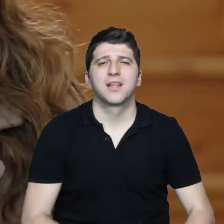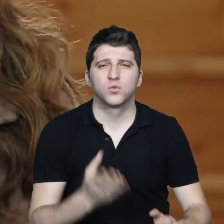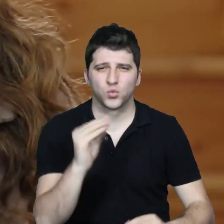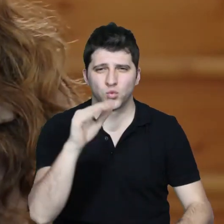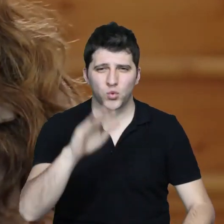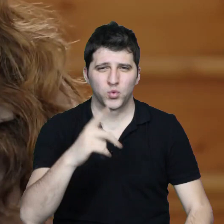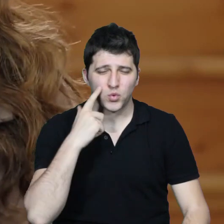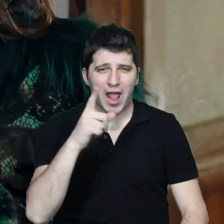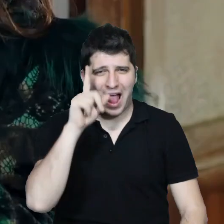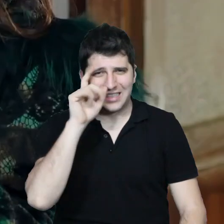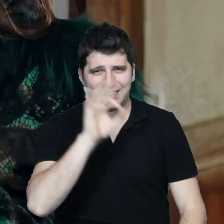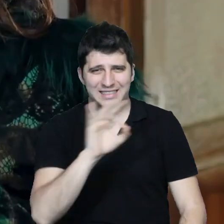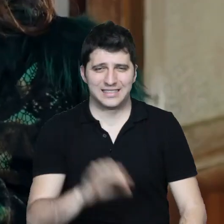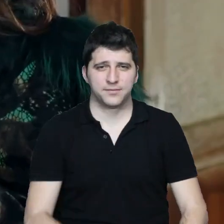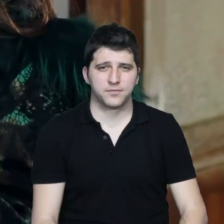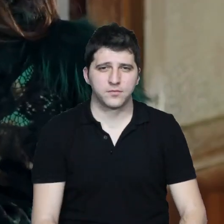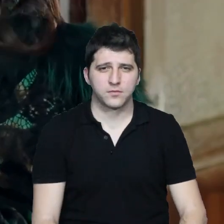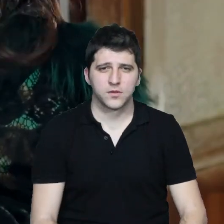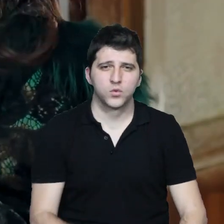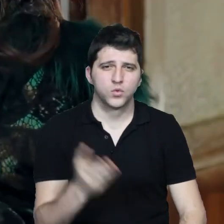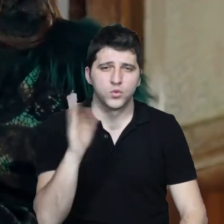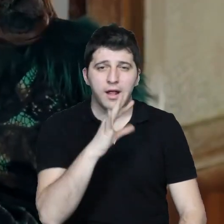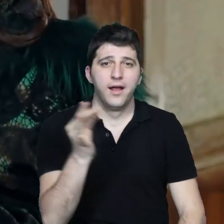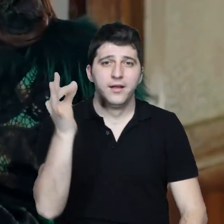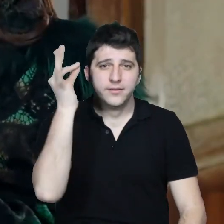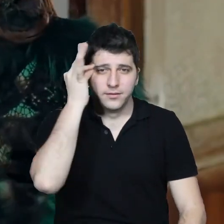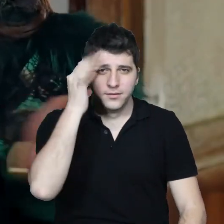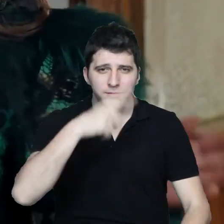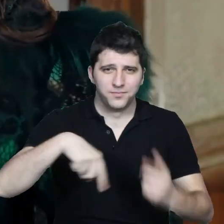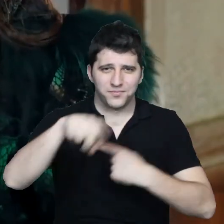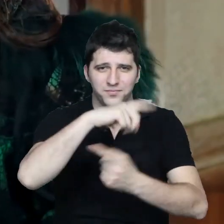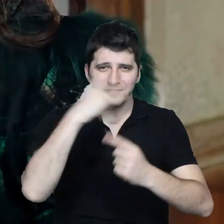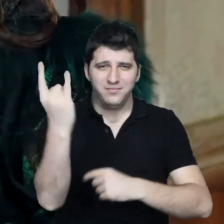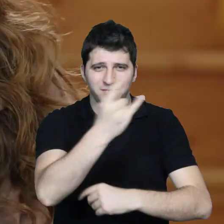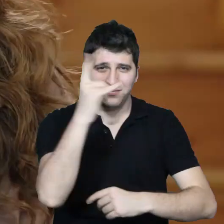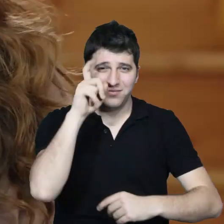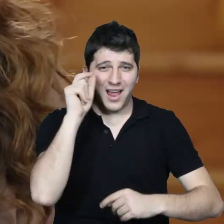çocuk oluyor böyle akılsız. Sonra bunun aklı başına geliyor. Ortalıkta filozof gibi